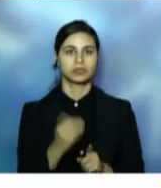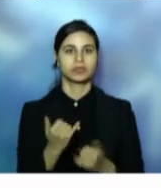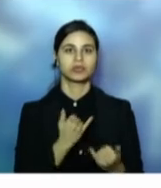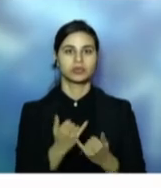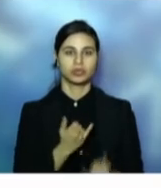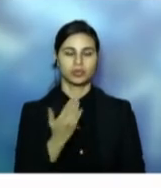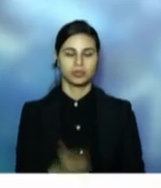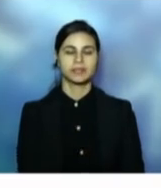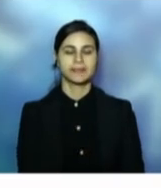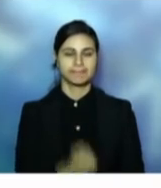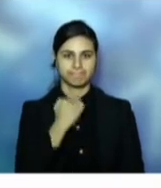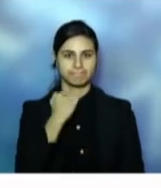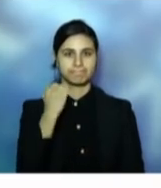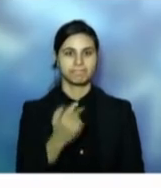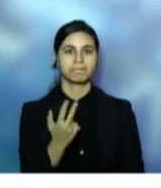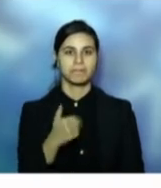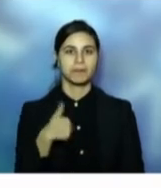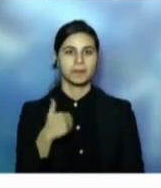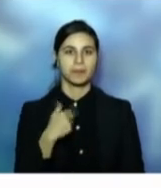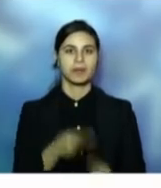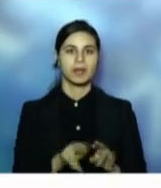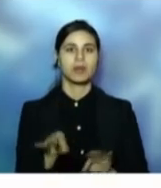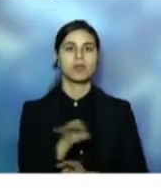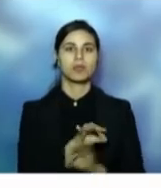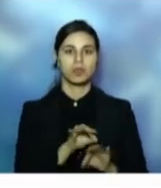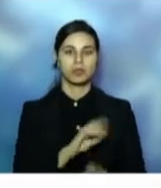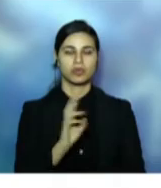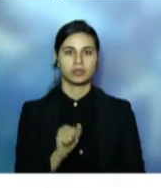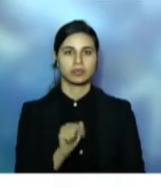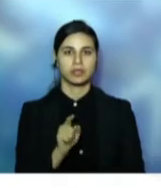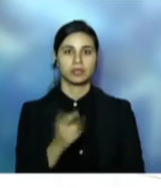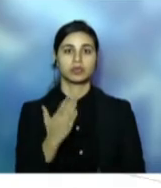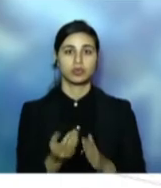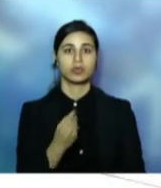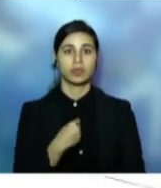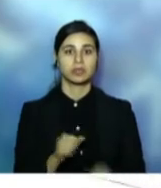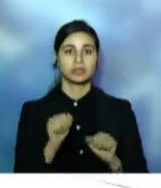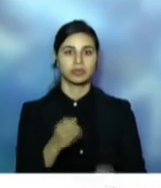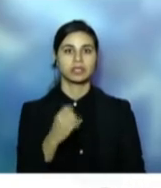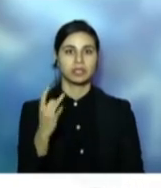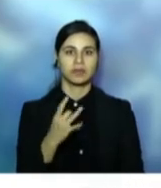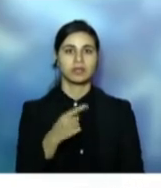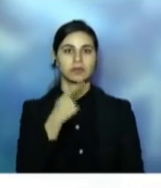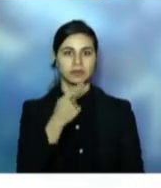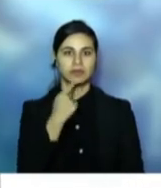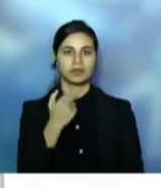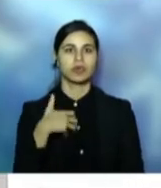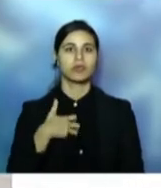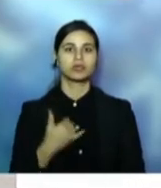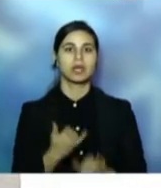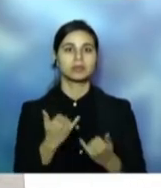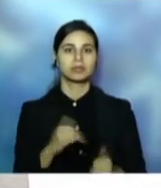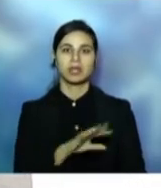სტუმარს. გმადლობთ. რა თქმა უნდა, მივესალმები ამ პროექტს და თუ მომცემ საშუალებას კიდევ ერთხელ, რა თქმა უნდა, უსამწიმებ